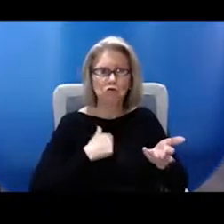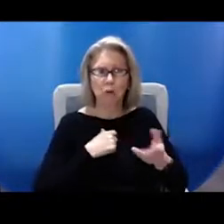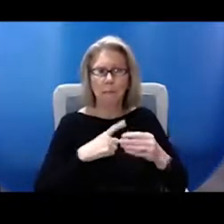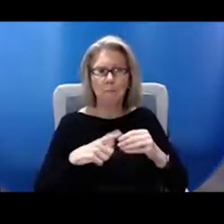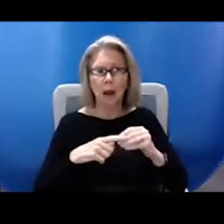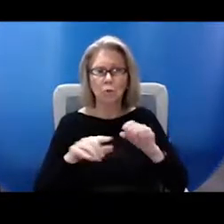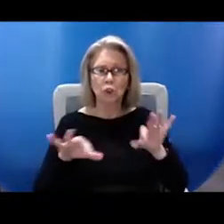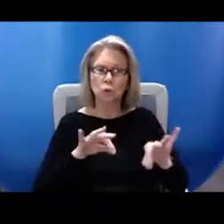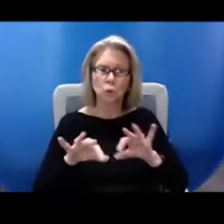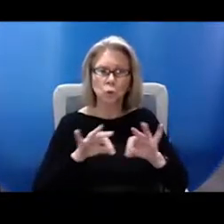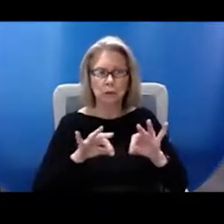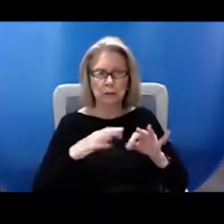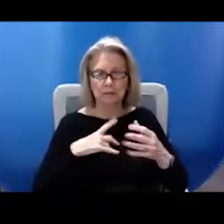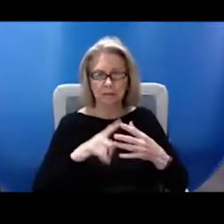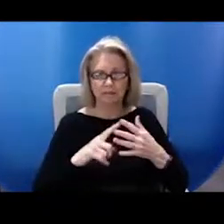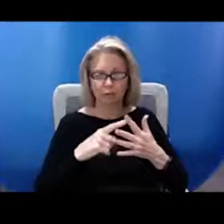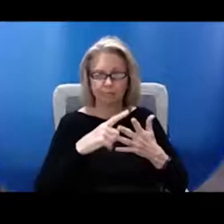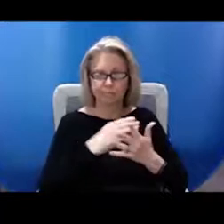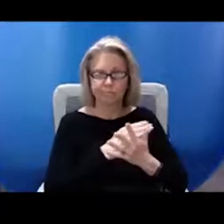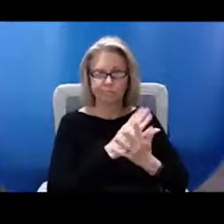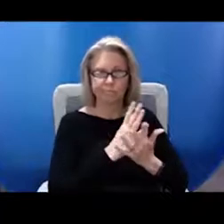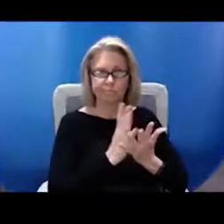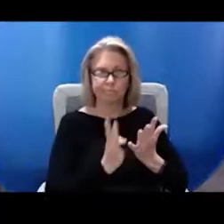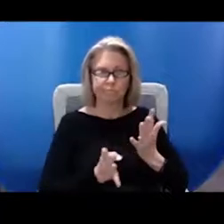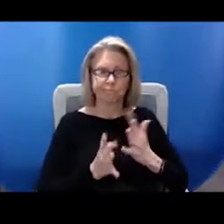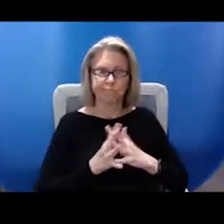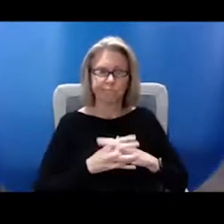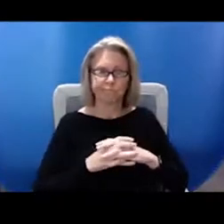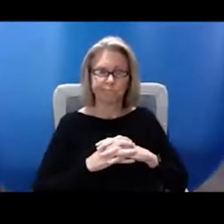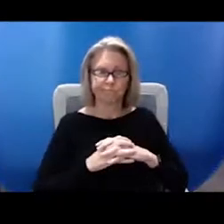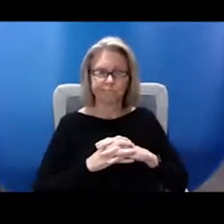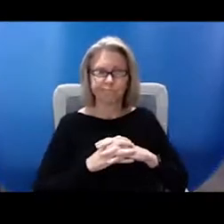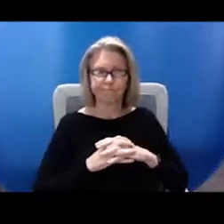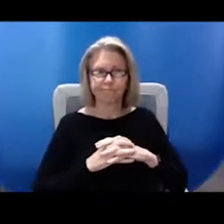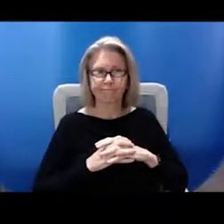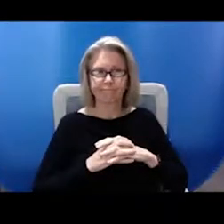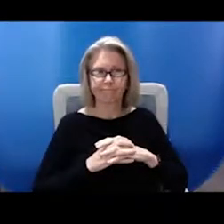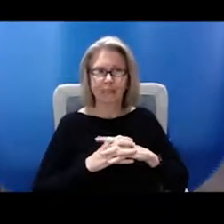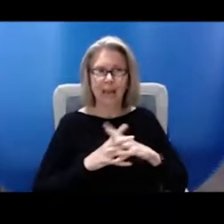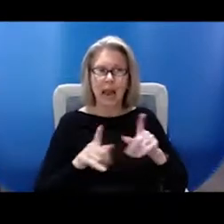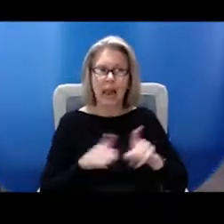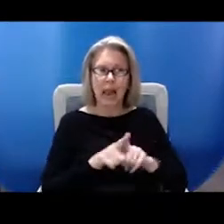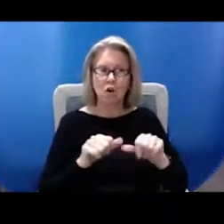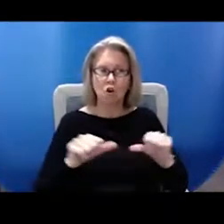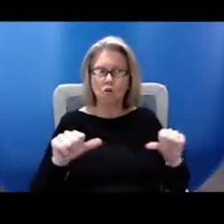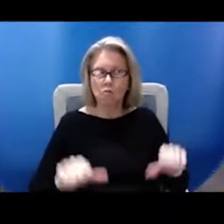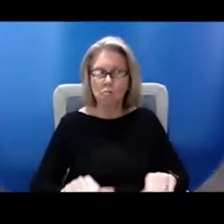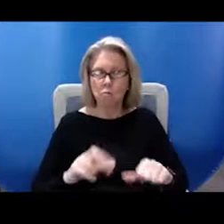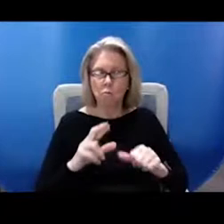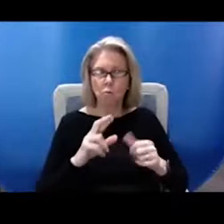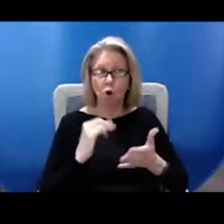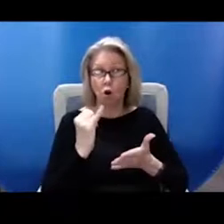bukan menyesal, cuman pilihan itu terjadi setelah menimbang banyak pilihan lain, dari menjadi